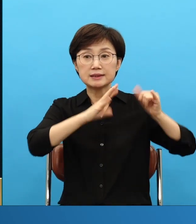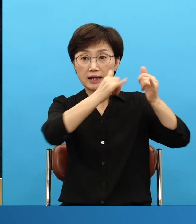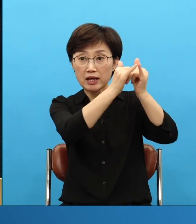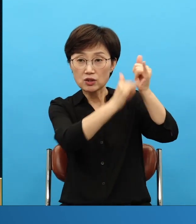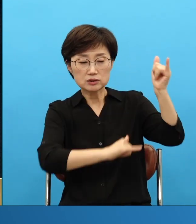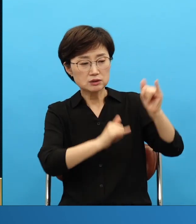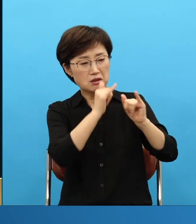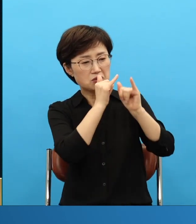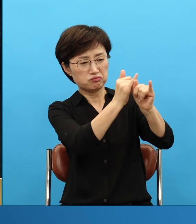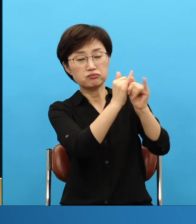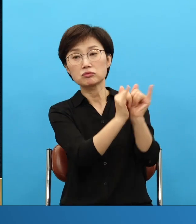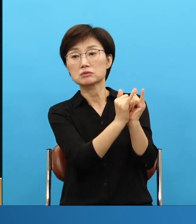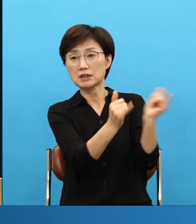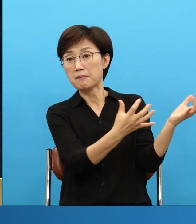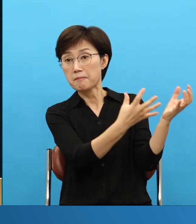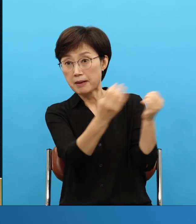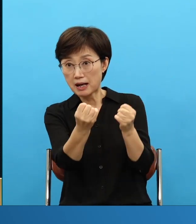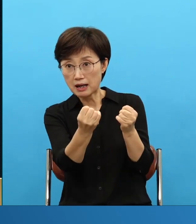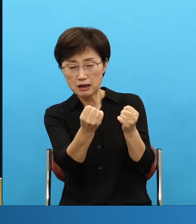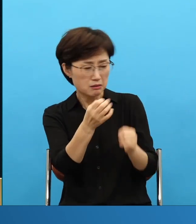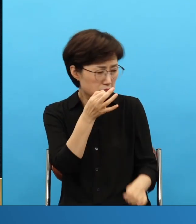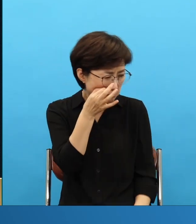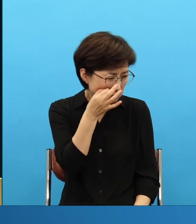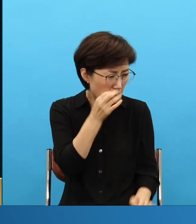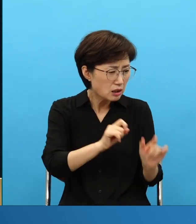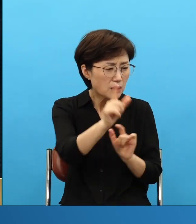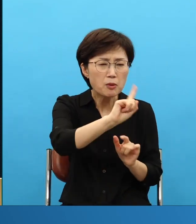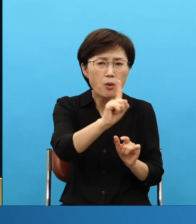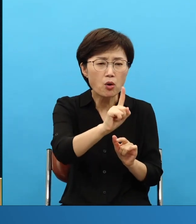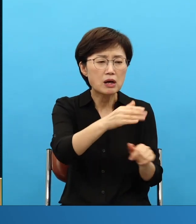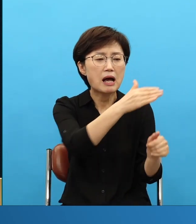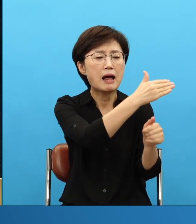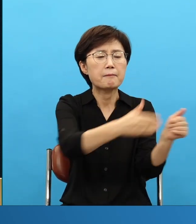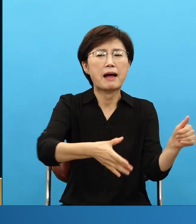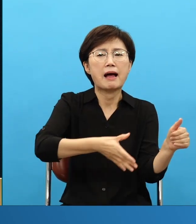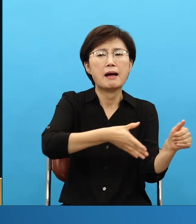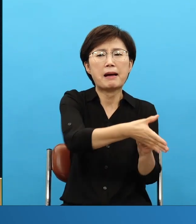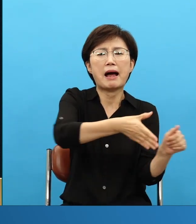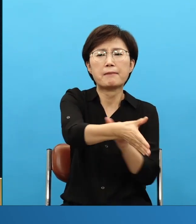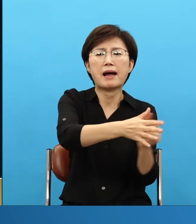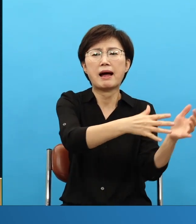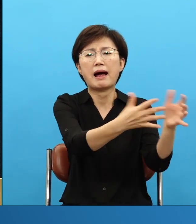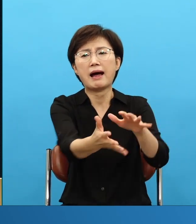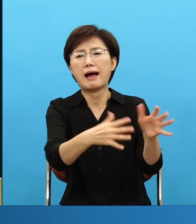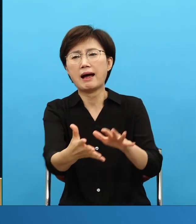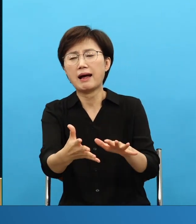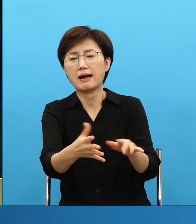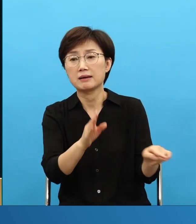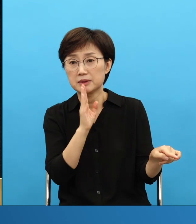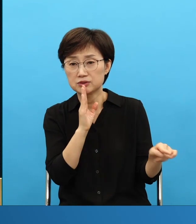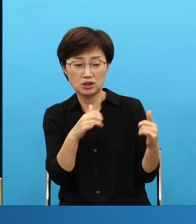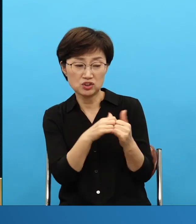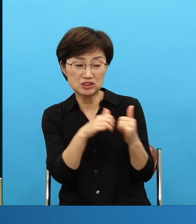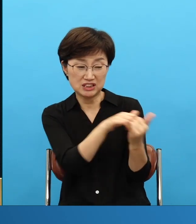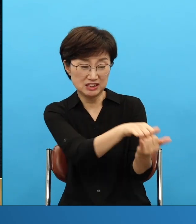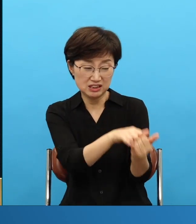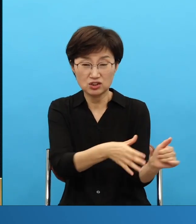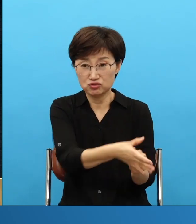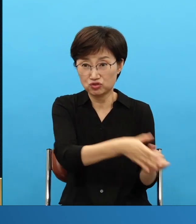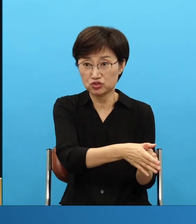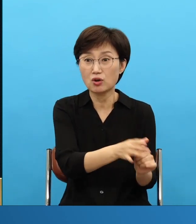they exerted influence, but they killed so many multitudes of people. But Paul, he saved the world. 이 축복을 오늘 간절하게 설명한 겁니다. And today he